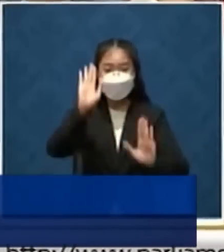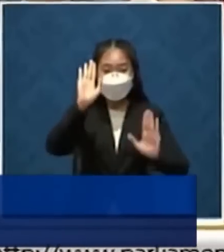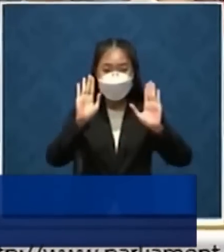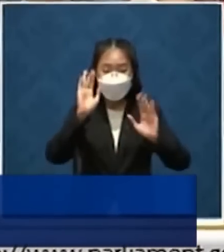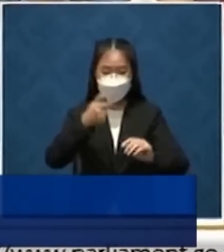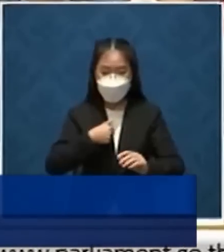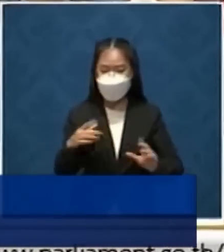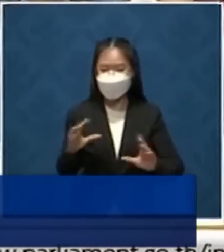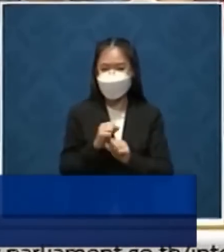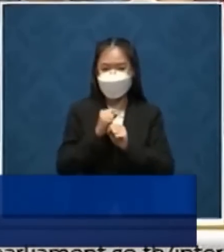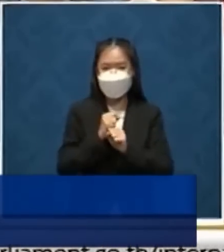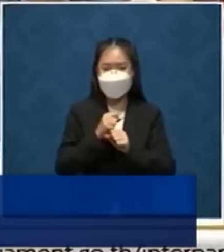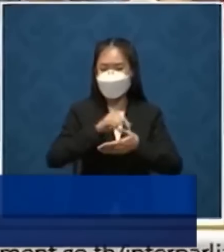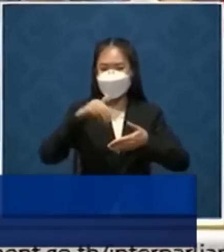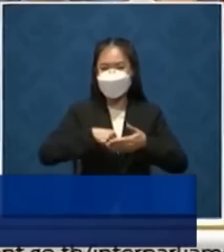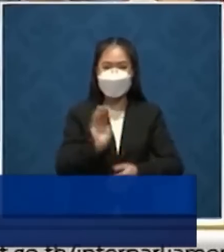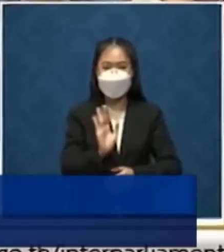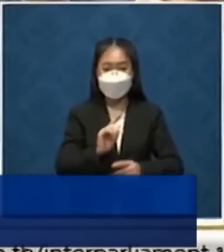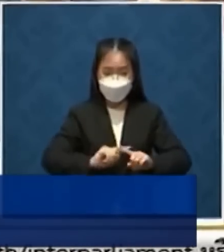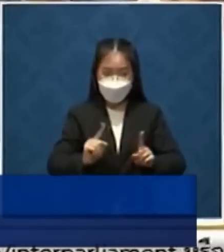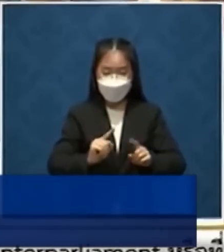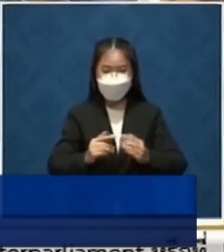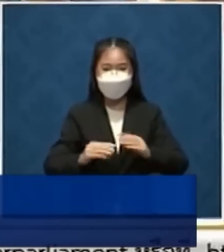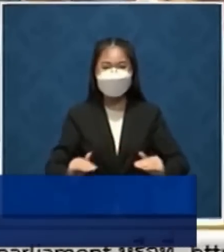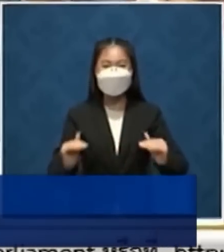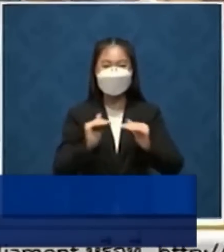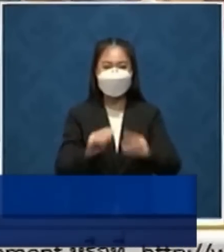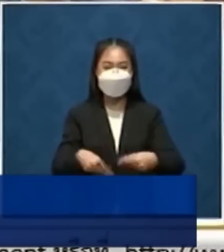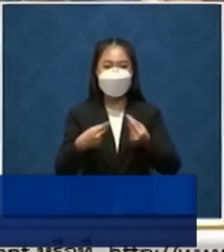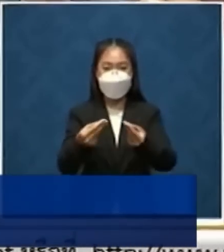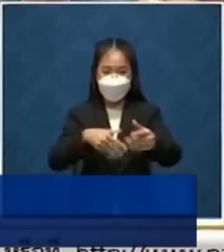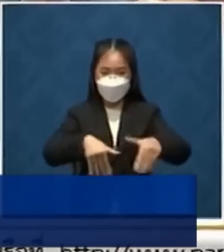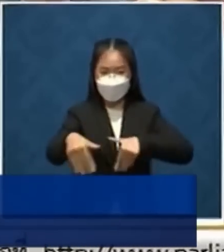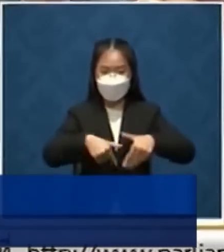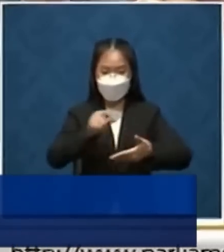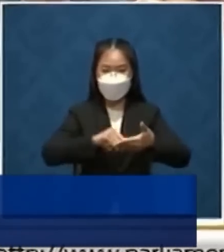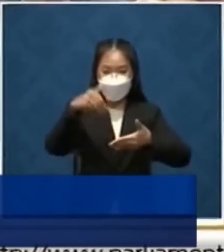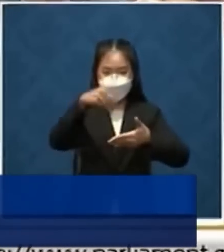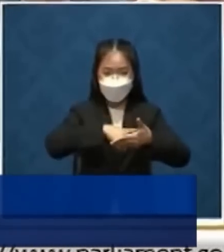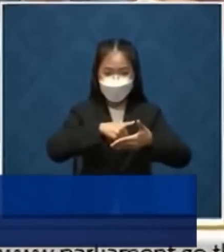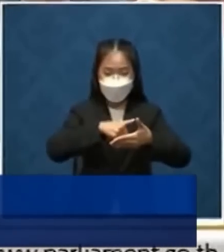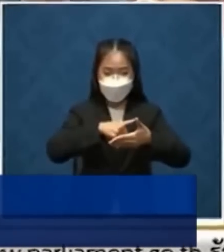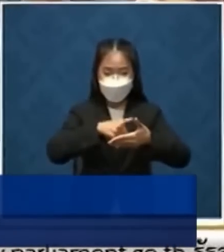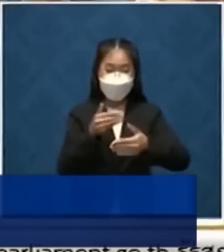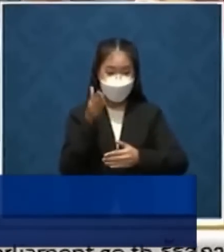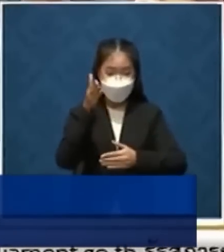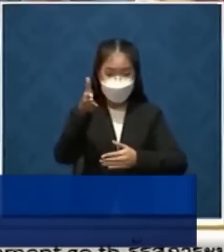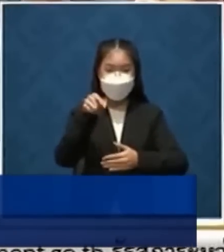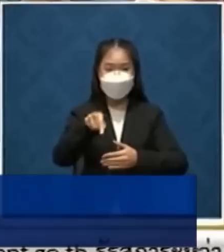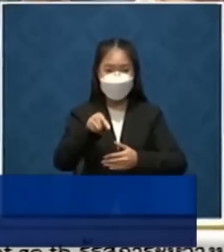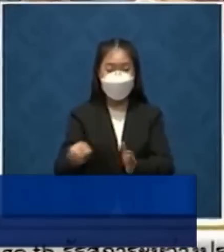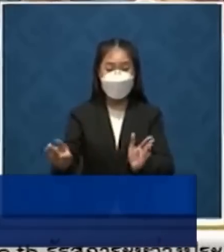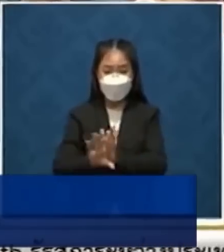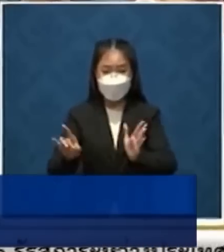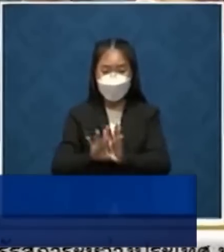ได้แต่ท่านลงมติได้ในคูหาการเลือกตั้งที่จะถึงนี้ข้อมูลที่ท่านจะได้รับฟังในการประชุมสภาแห่งครั้งนี้ถึงแม้จะเป็นครั้งสุดท้าย